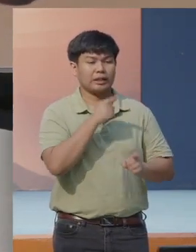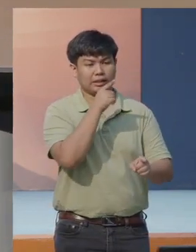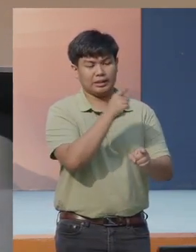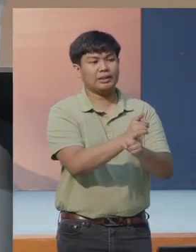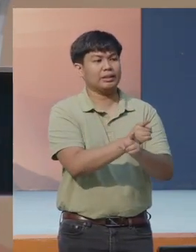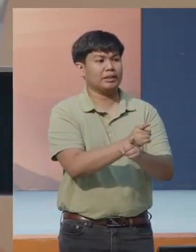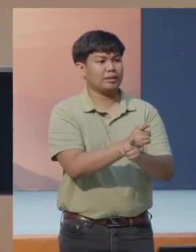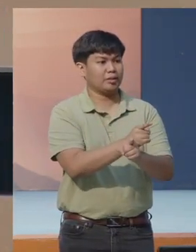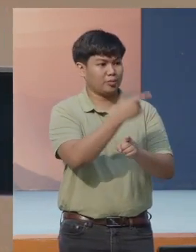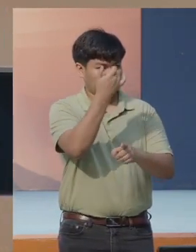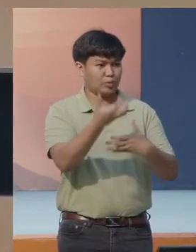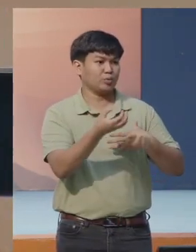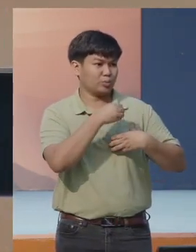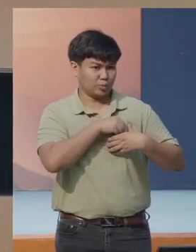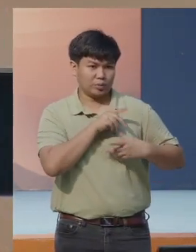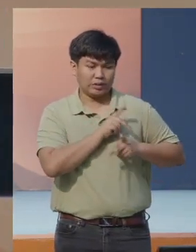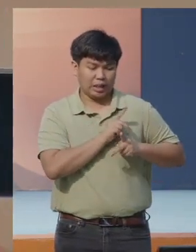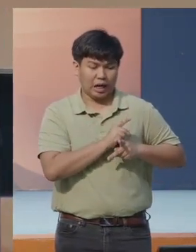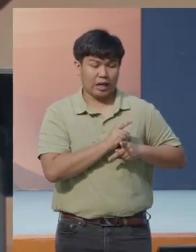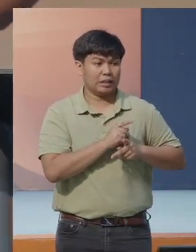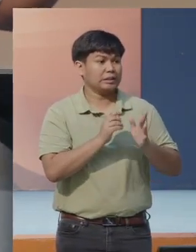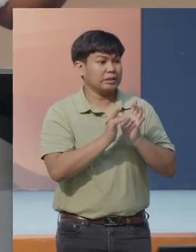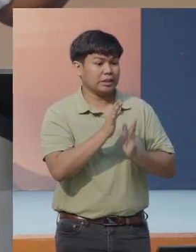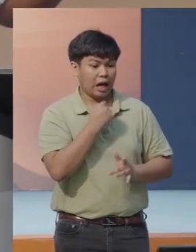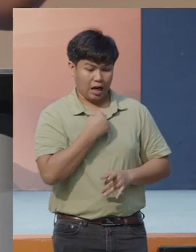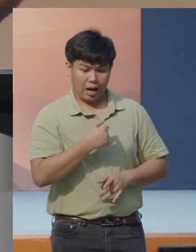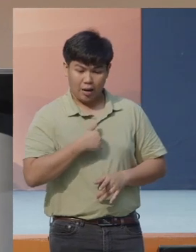Dahil nasa sa kanila si Kristo. Eto, akin tong mga to.